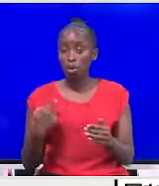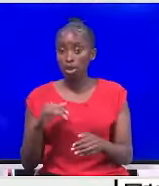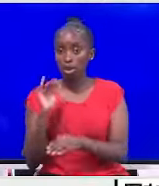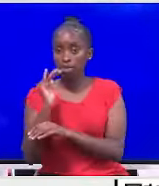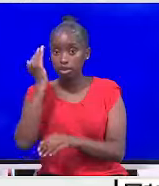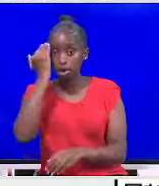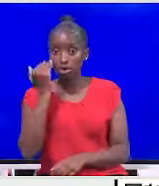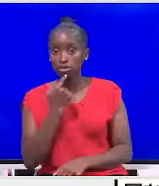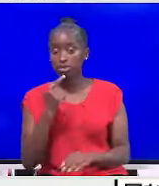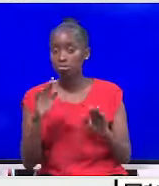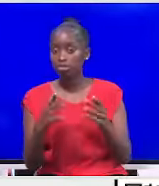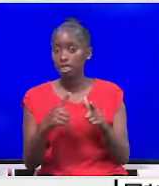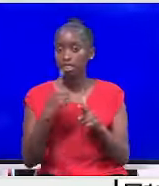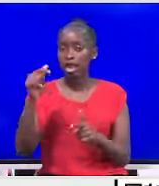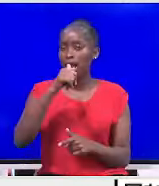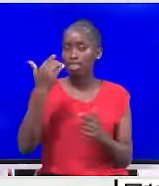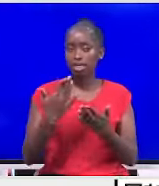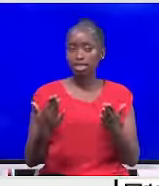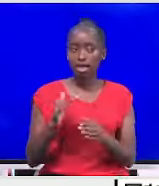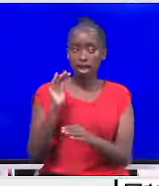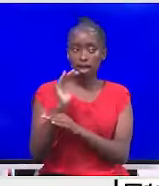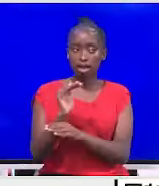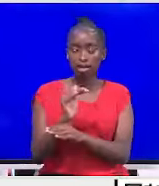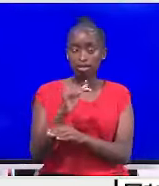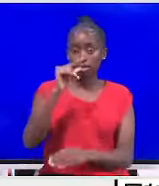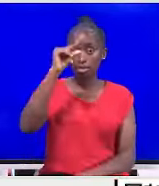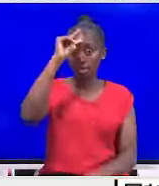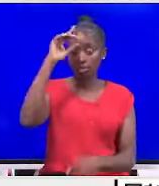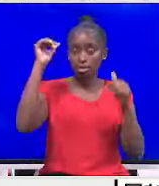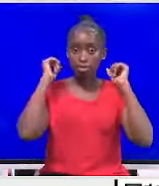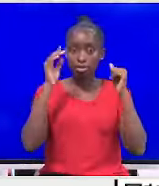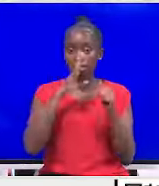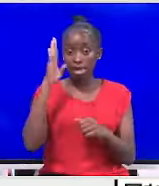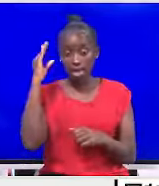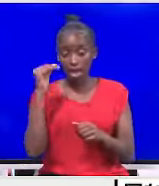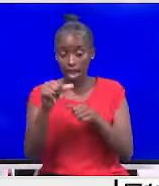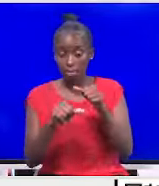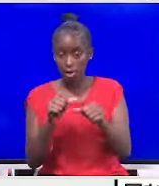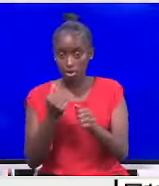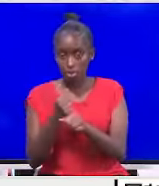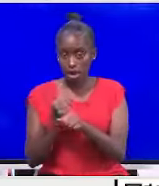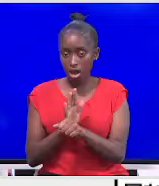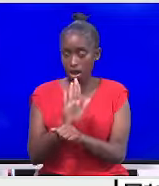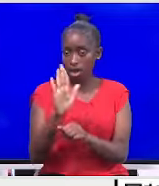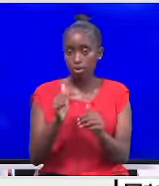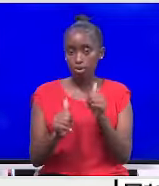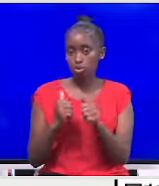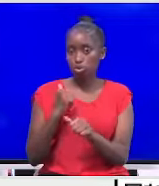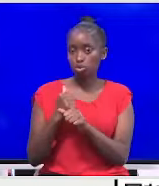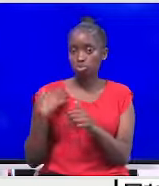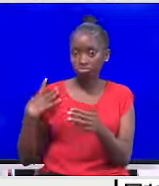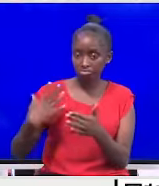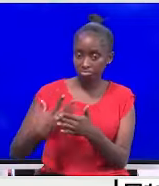itasema. Na haya, ile ingine tungeomba ni Kawira asikizwe na kulingana na kasi yake. Mahakama Kuu inatarajiwa kutoa mwelekeo